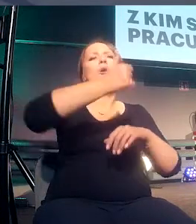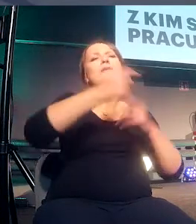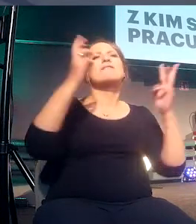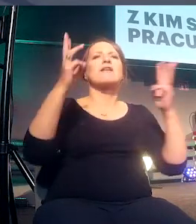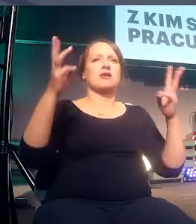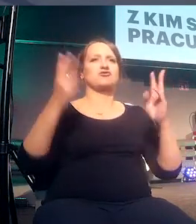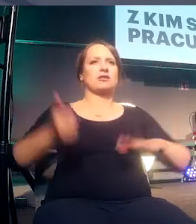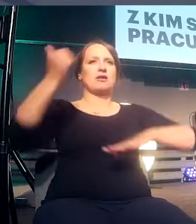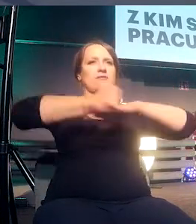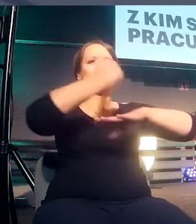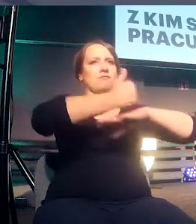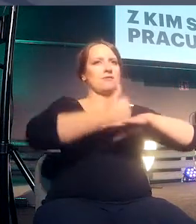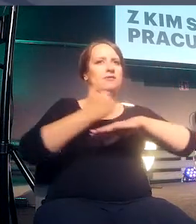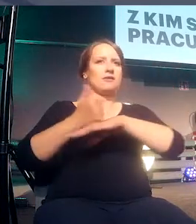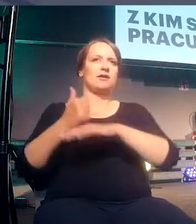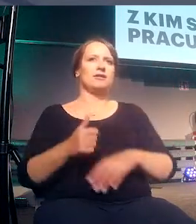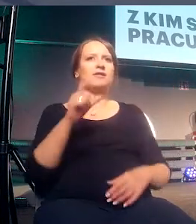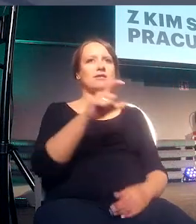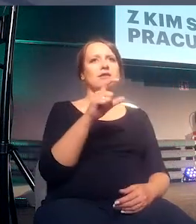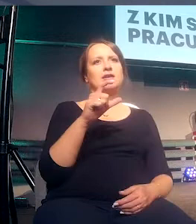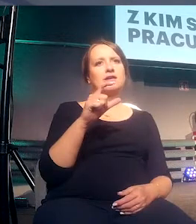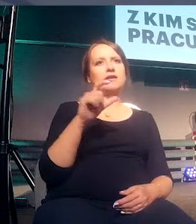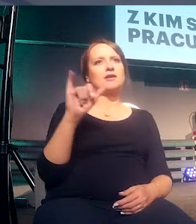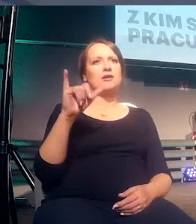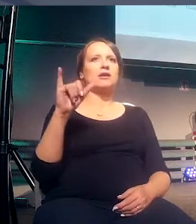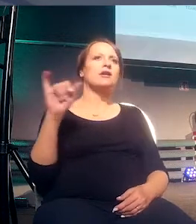CIO bardzo dużych organizacji.